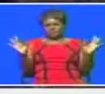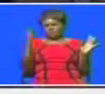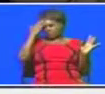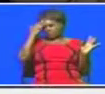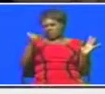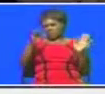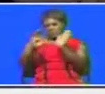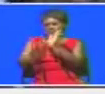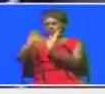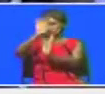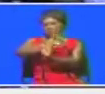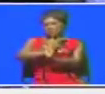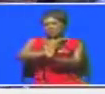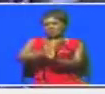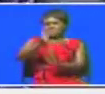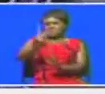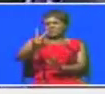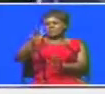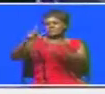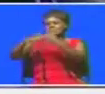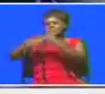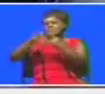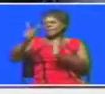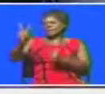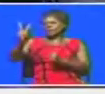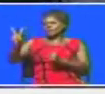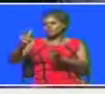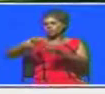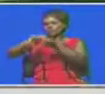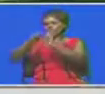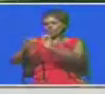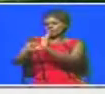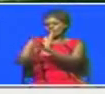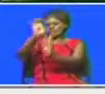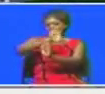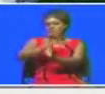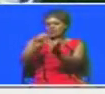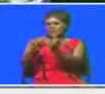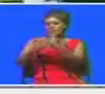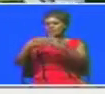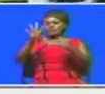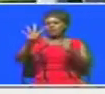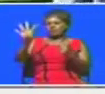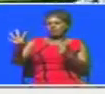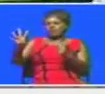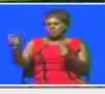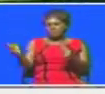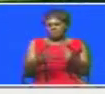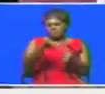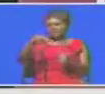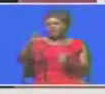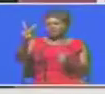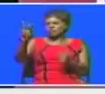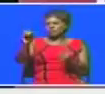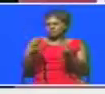kuwa mtaala wa 2633 unaolenga kubadili mtaala wa 844 Januari mwaka